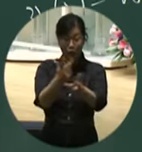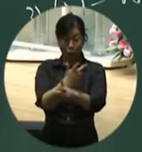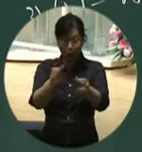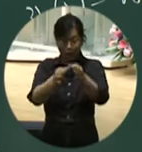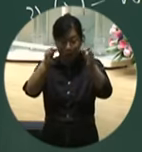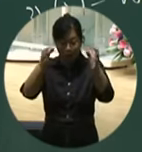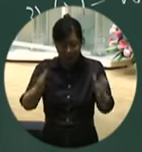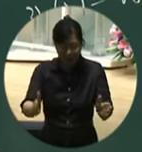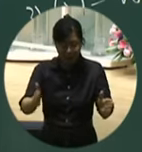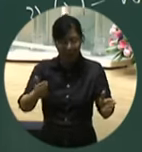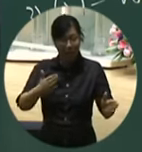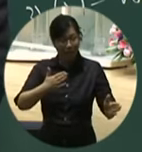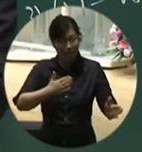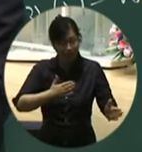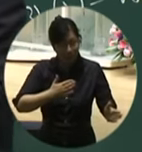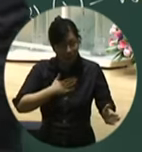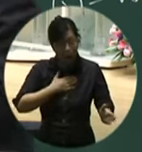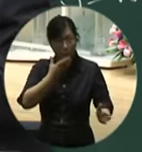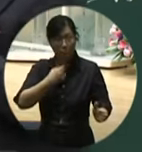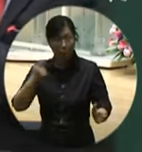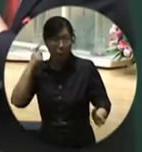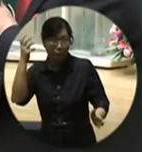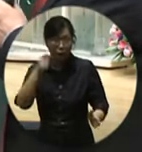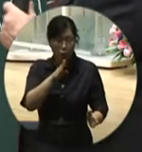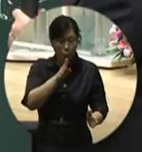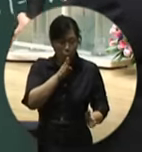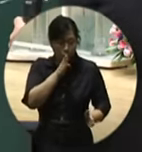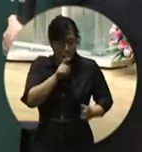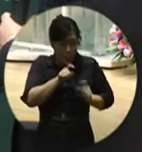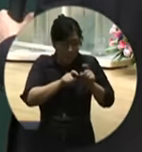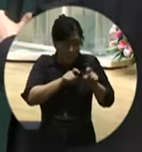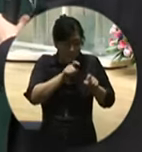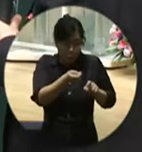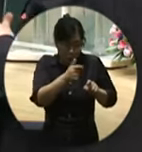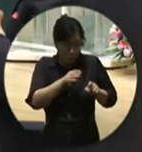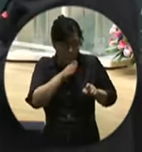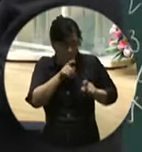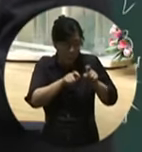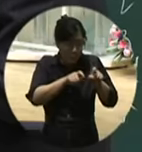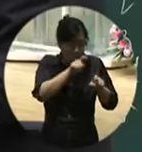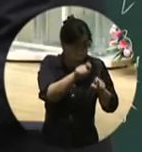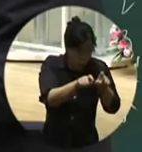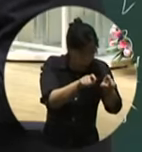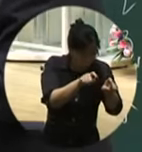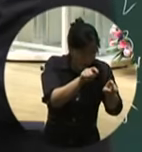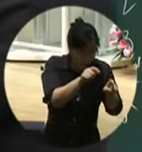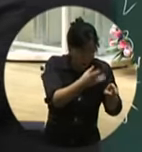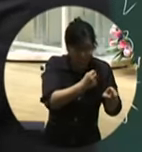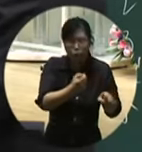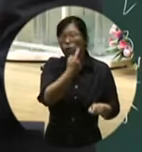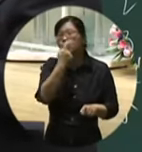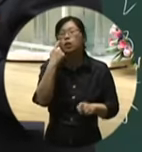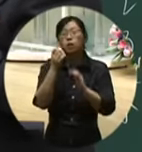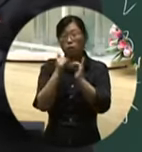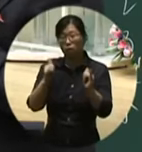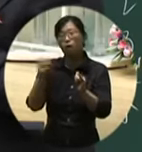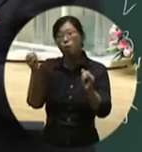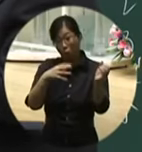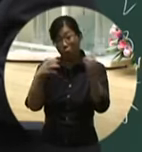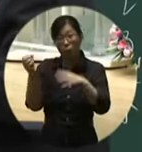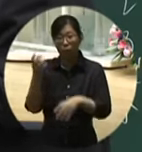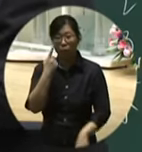증인의 포럼을 이루어 나가라. And it applies to the church, but also throughout the 6 days, to the form of a witness. 토요일 날에는 전도자의 포럼으로